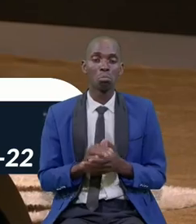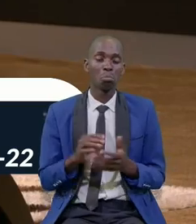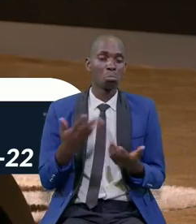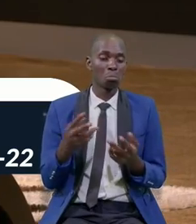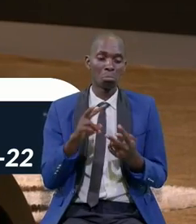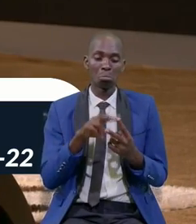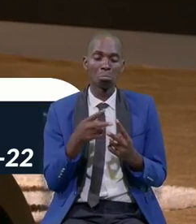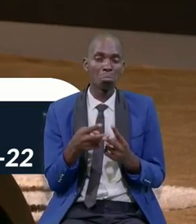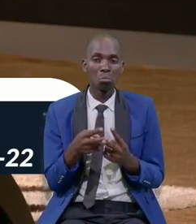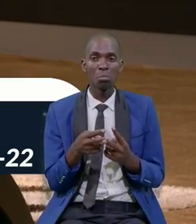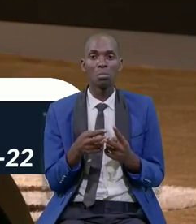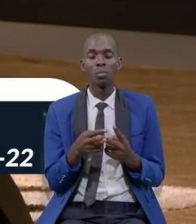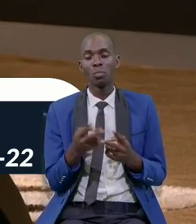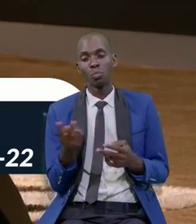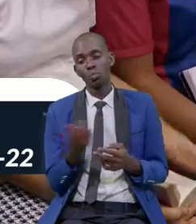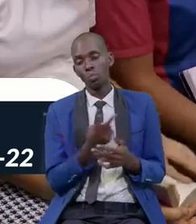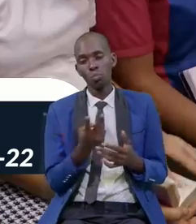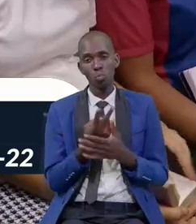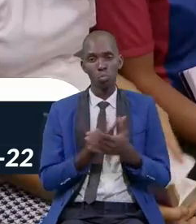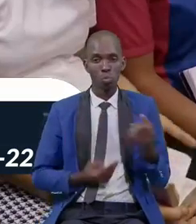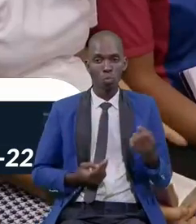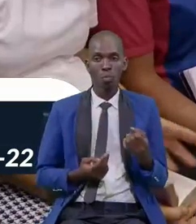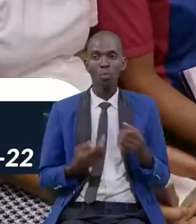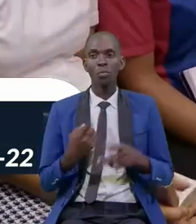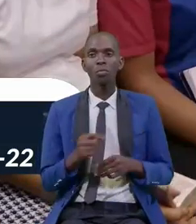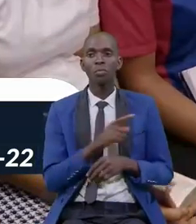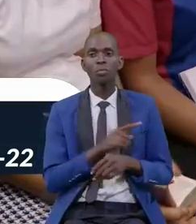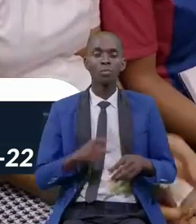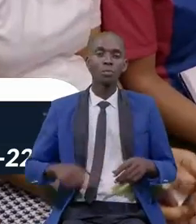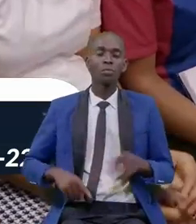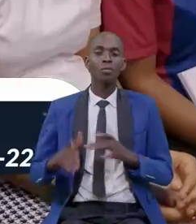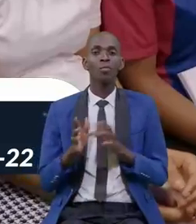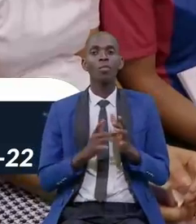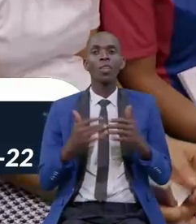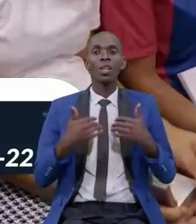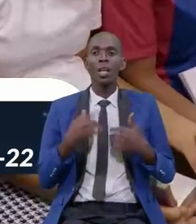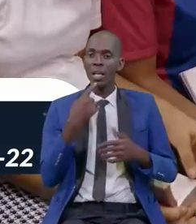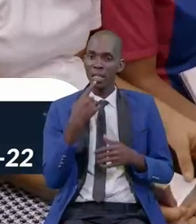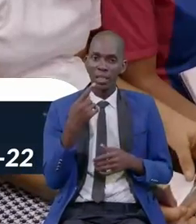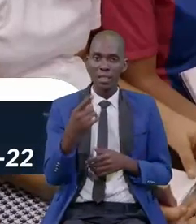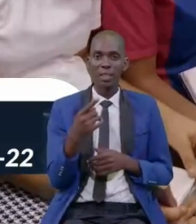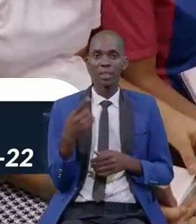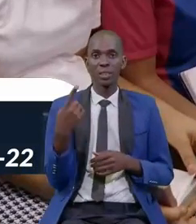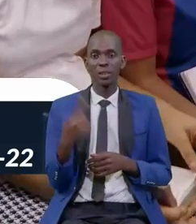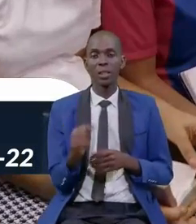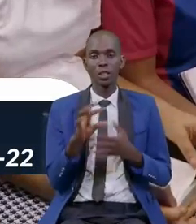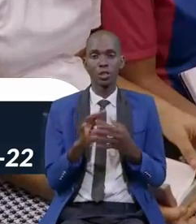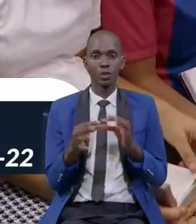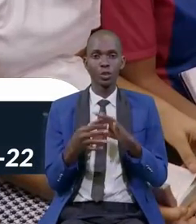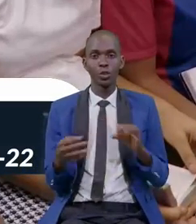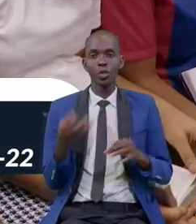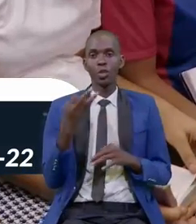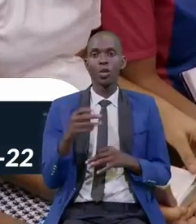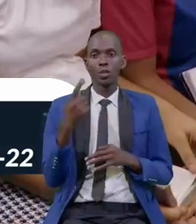Lequel des deux a fait la volonté du Père? Le Seigneur Jésus a dit